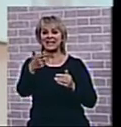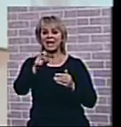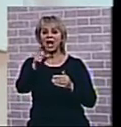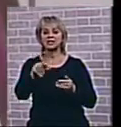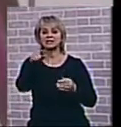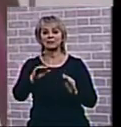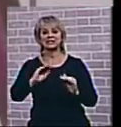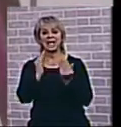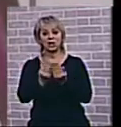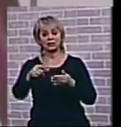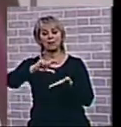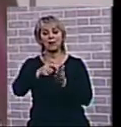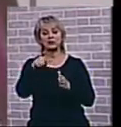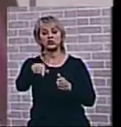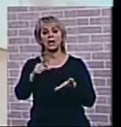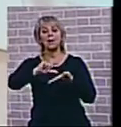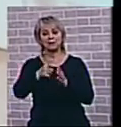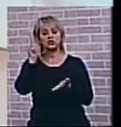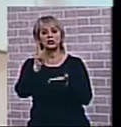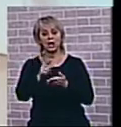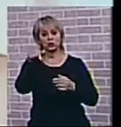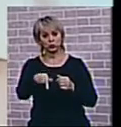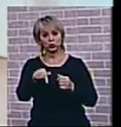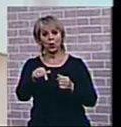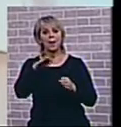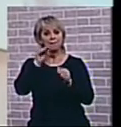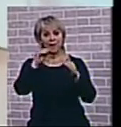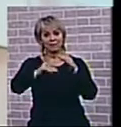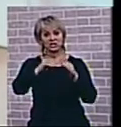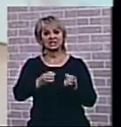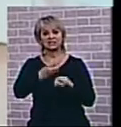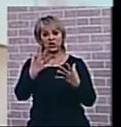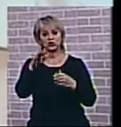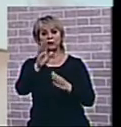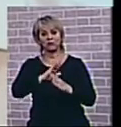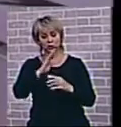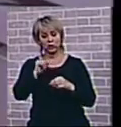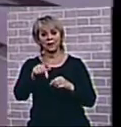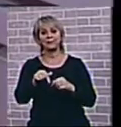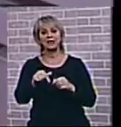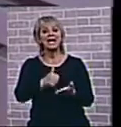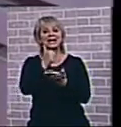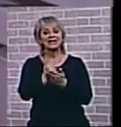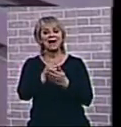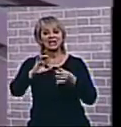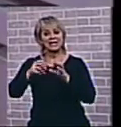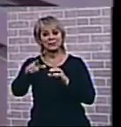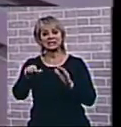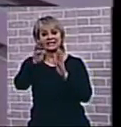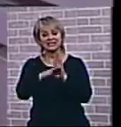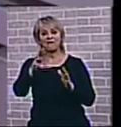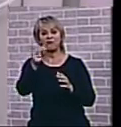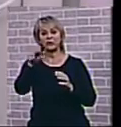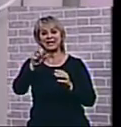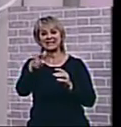закрытых помещениях. Помещение должно пополняться свежим кислородом. Главный элемент системы –